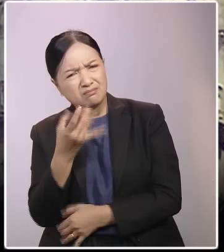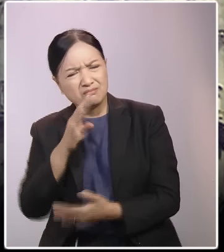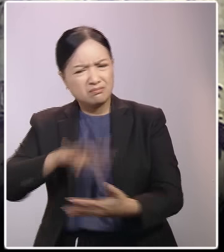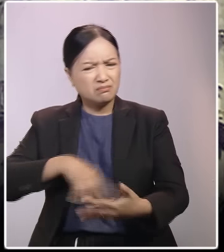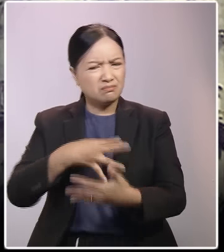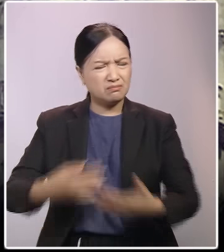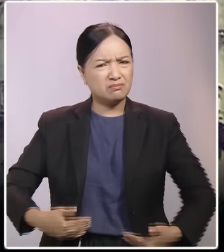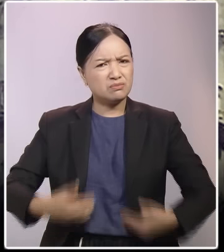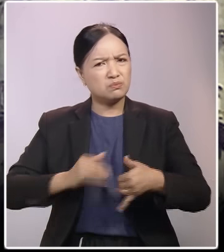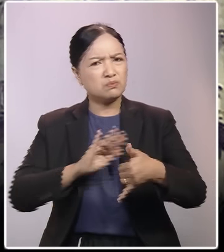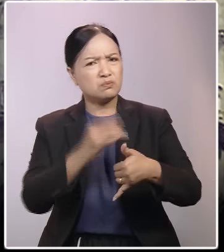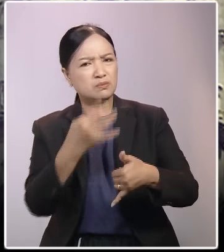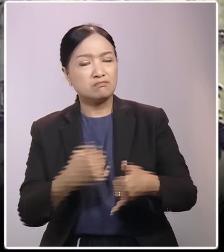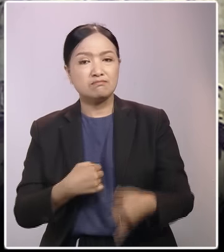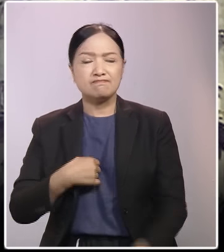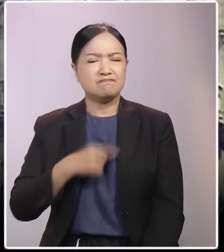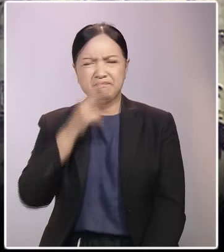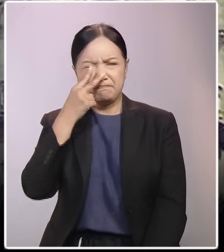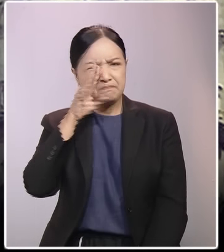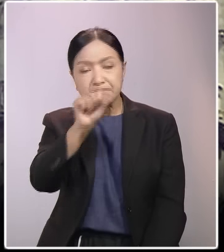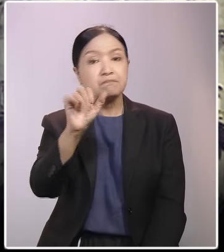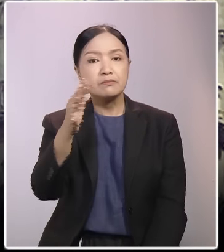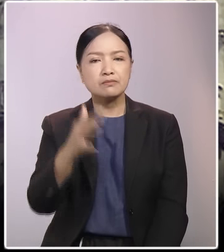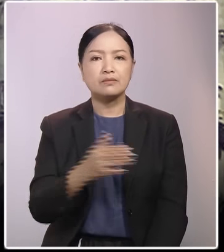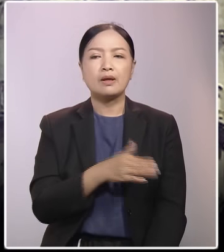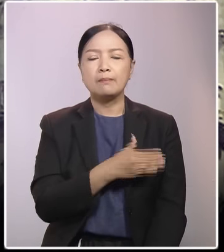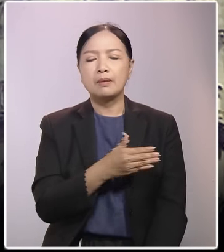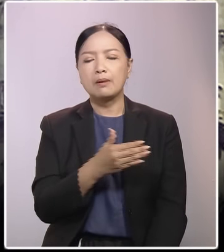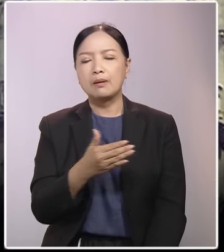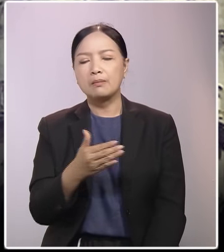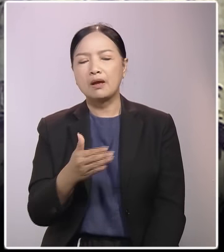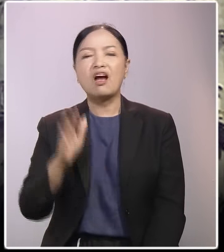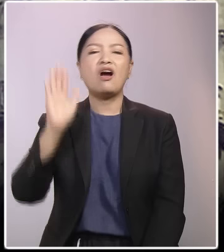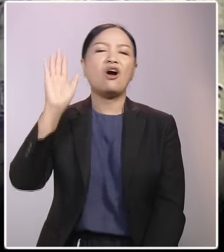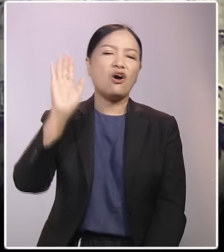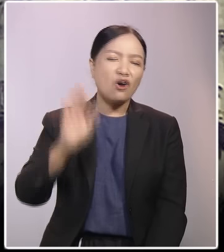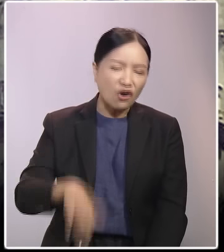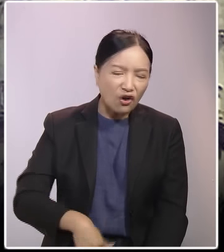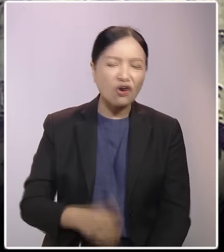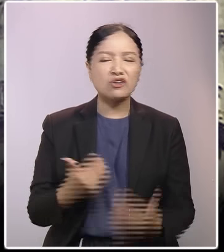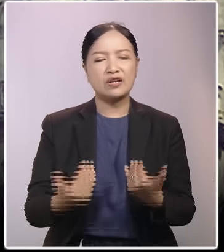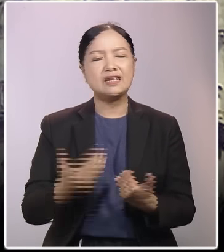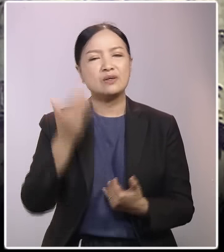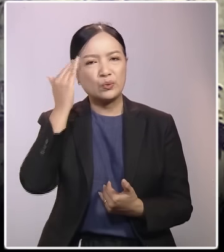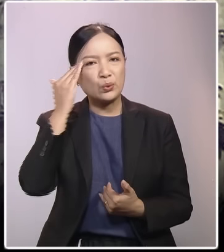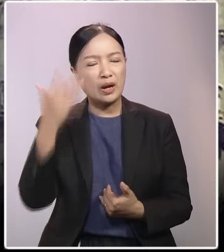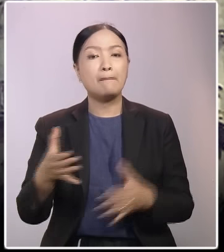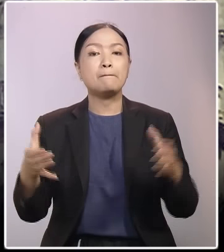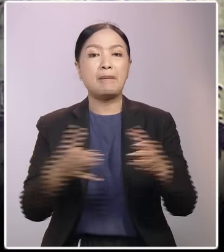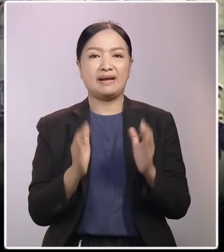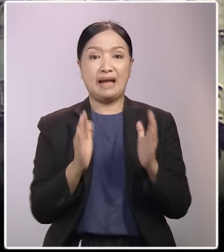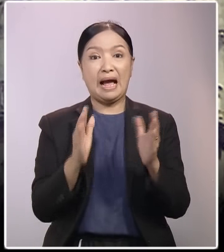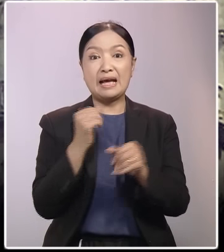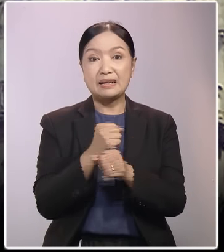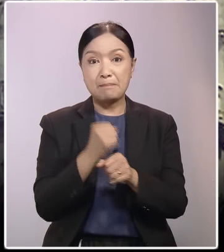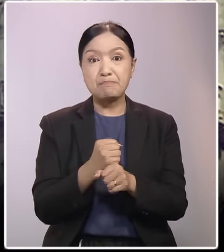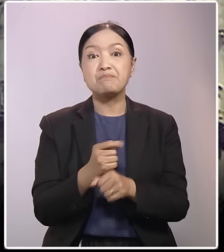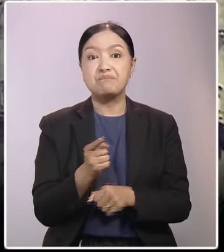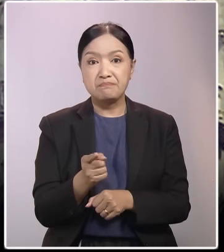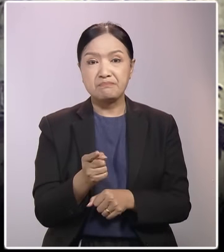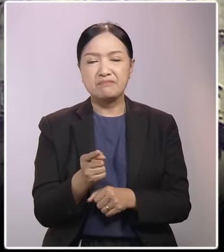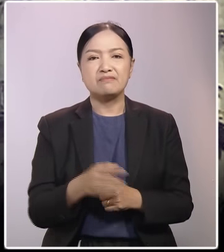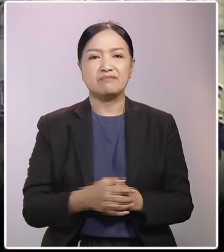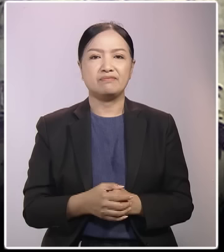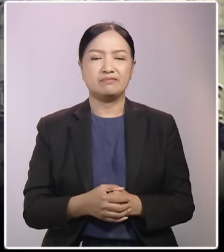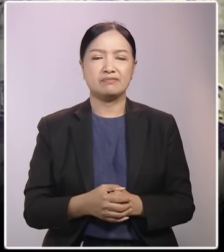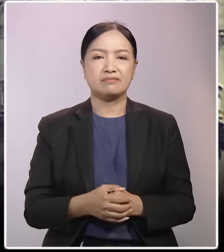ชีวิตยังไงหรือเปล่าแต่ก็ไม่มีใครตั้งข้อสังเกตจนมาถึงวันนี้ถึงร้องอ๋อกันค่ะว่าพรรคกล้าทำแม้ว่า